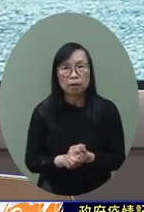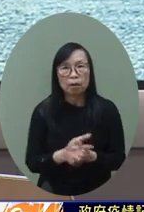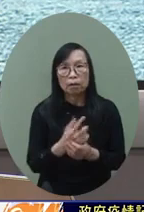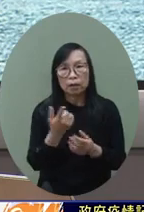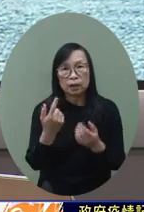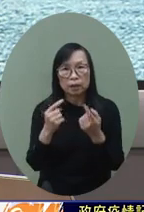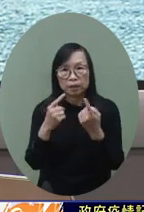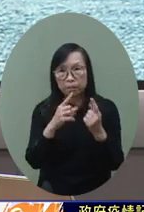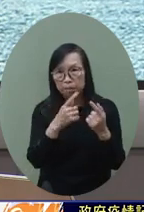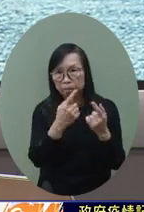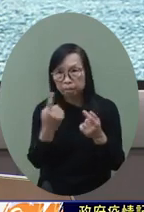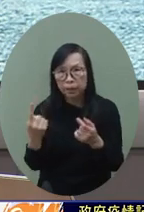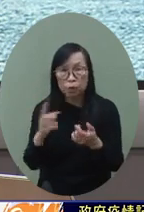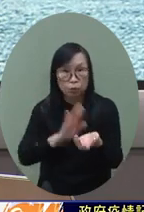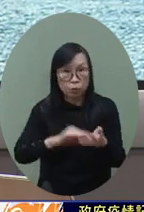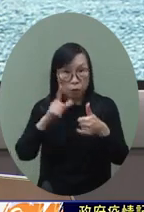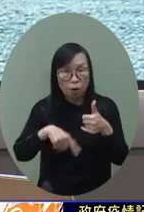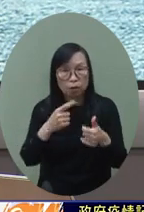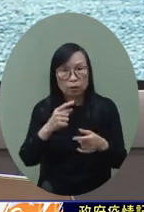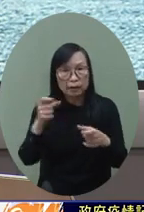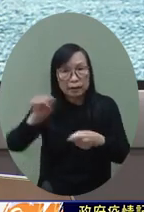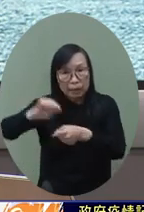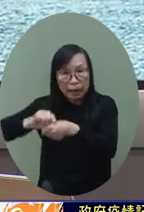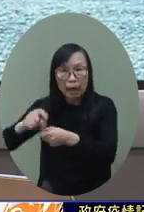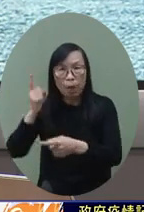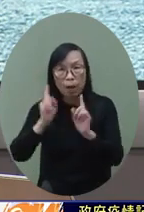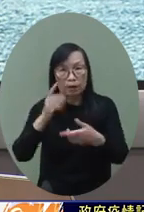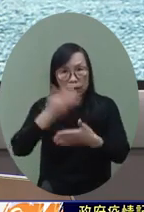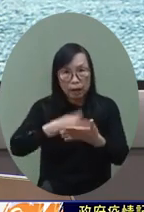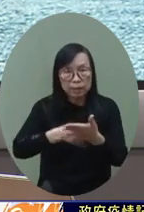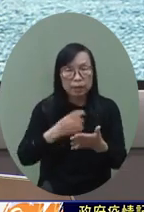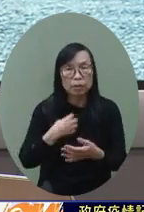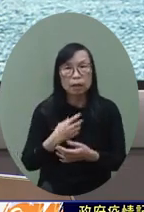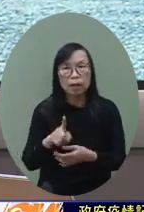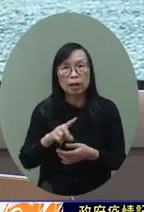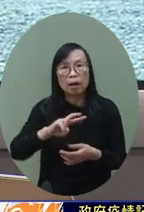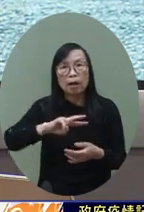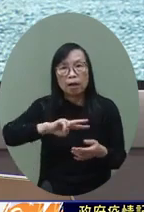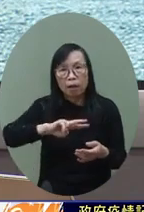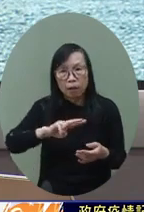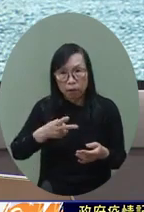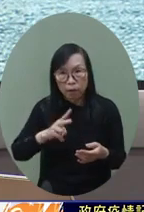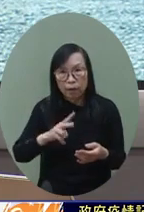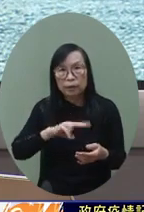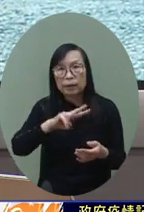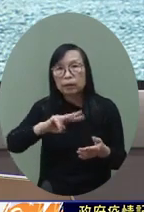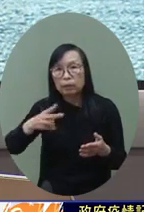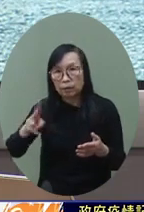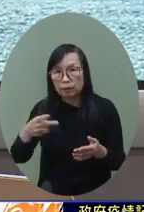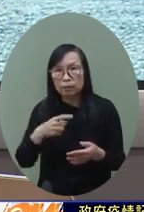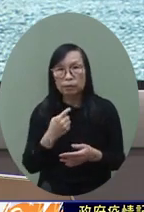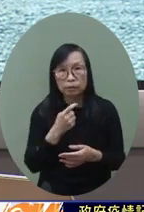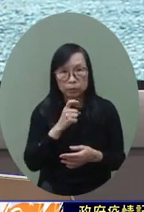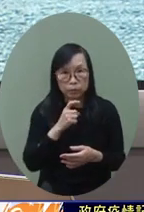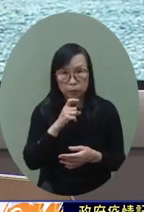目都會看看，如果個案增加或者是減少就會有所調即調定這樣啦。